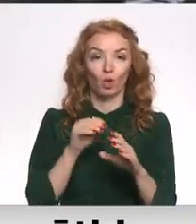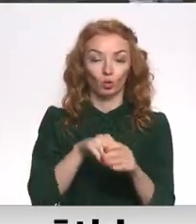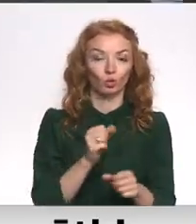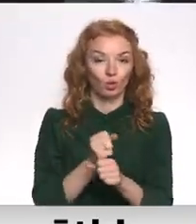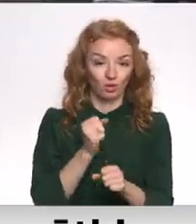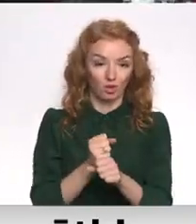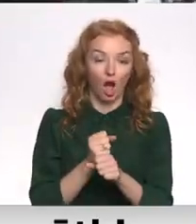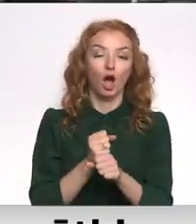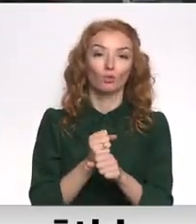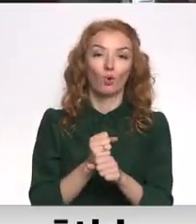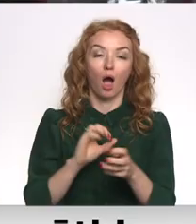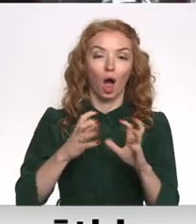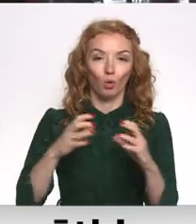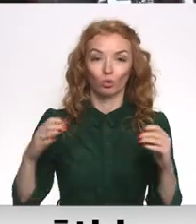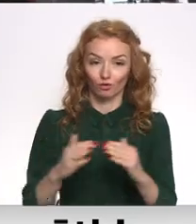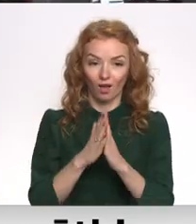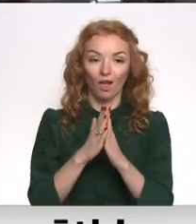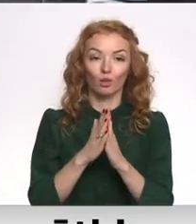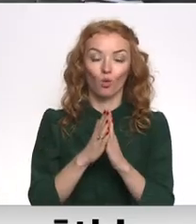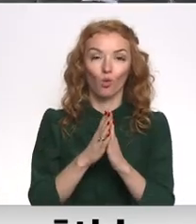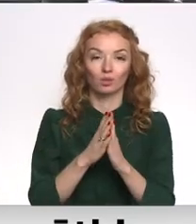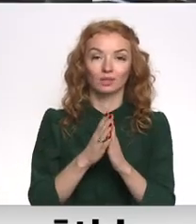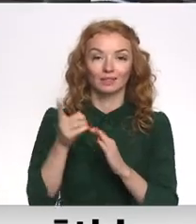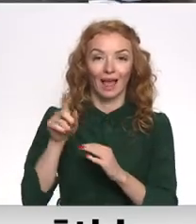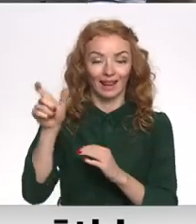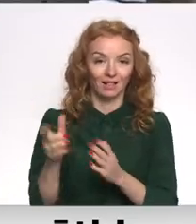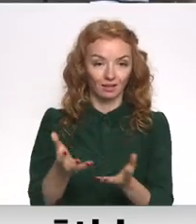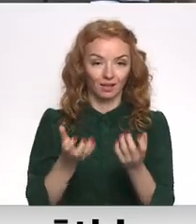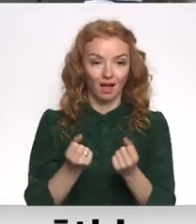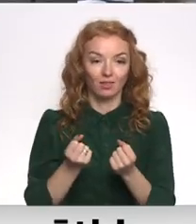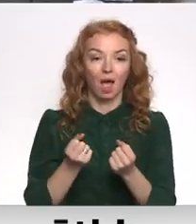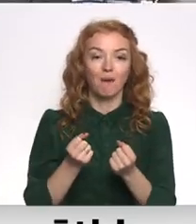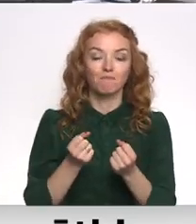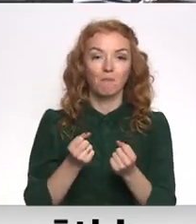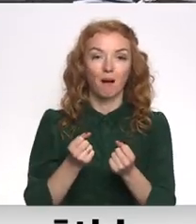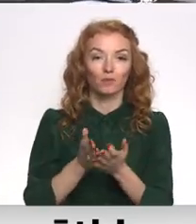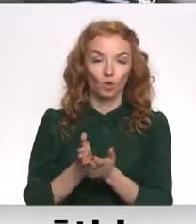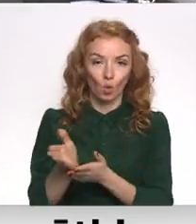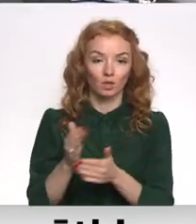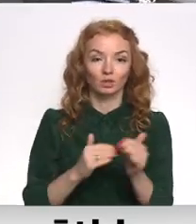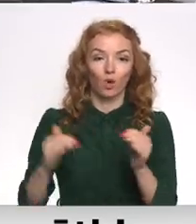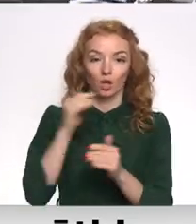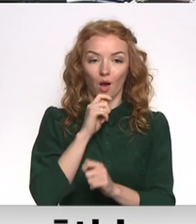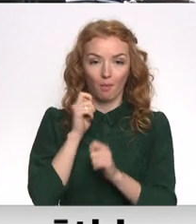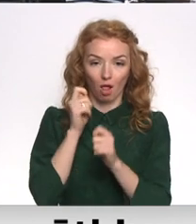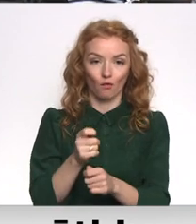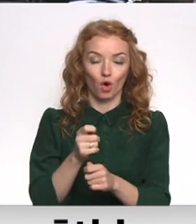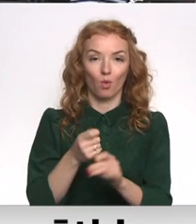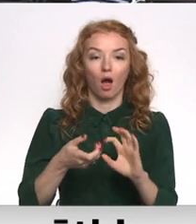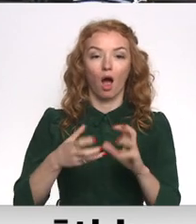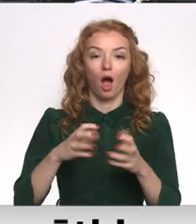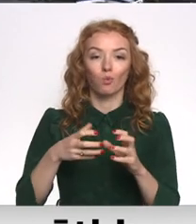darbu tradicionālajos ābolu svētkos Dalija Segliņa saņēma augļkopības nozares augstāko apbalvojumu –